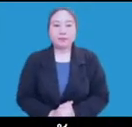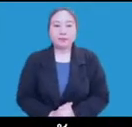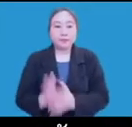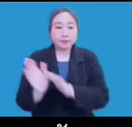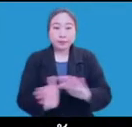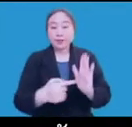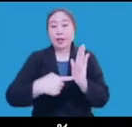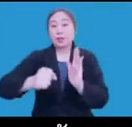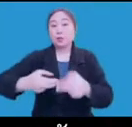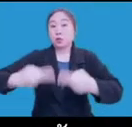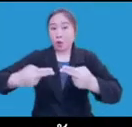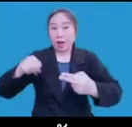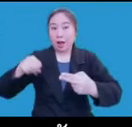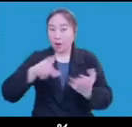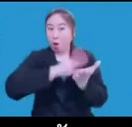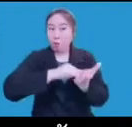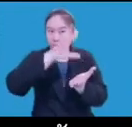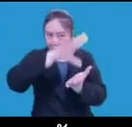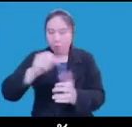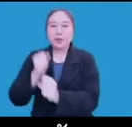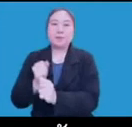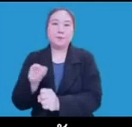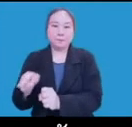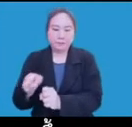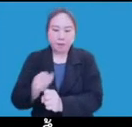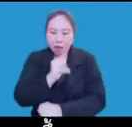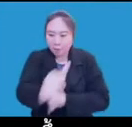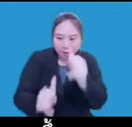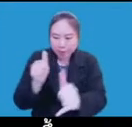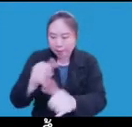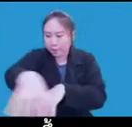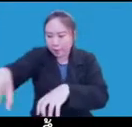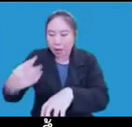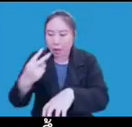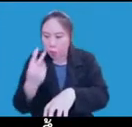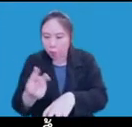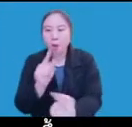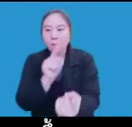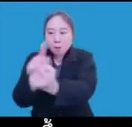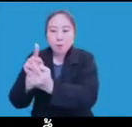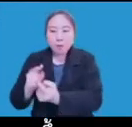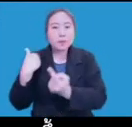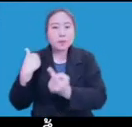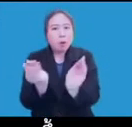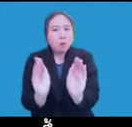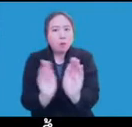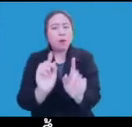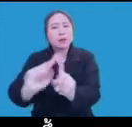ป็นอีกอันคือสมุดสงครามนะครับเอาข้อมูลเนี้ยไปใช้ลงพื้นที่นะครับแล้วก็พบว่าครัวเรือนหลายหลัง